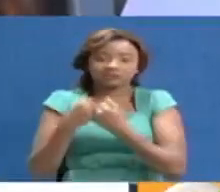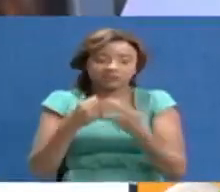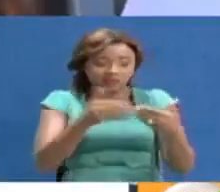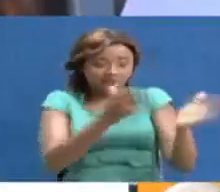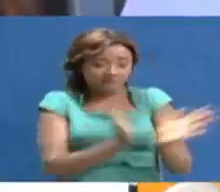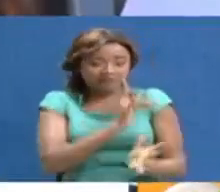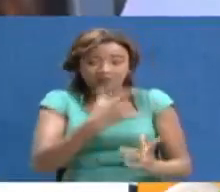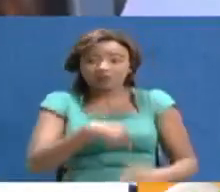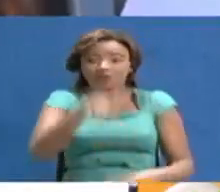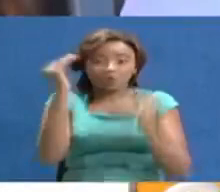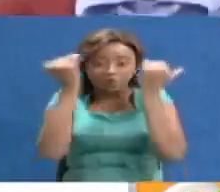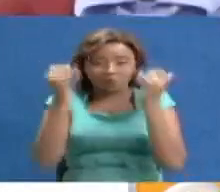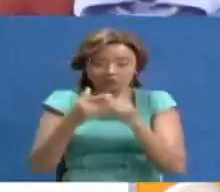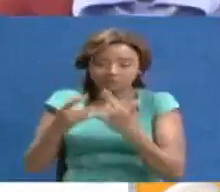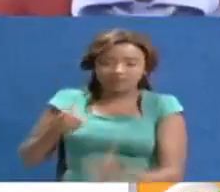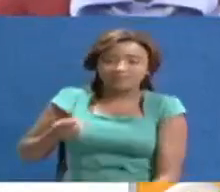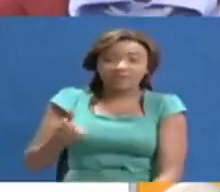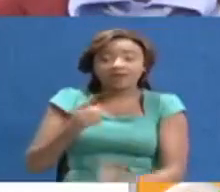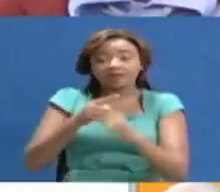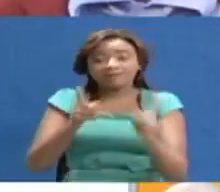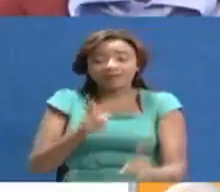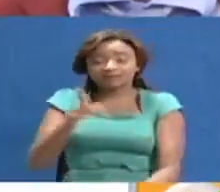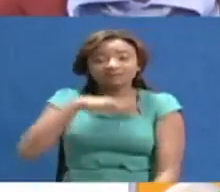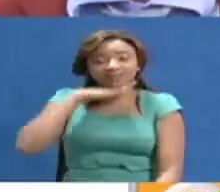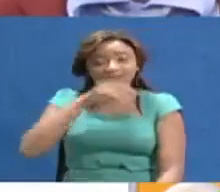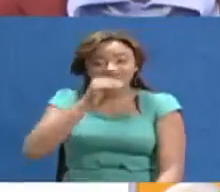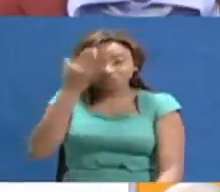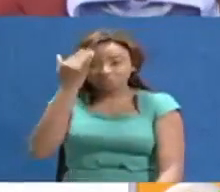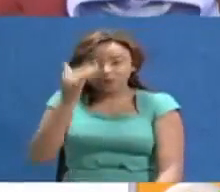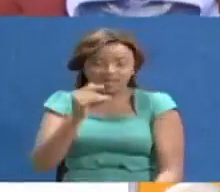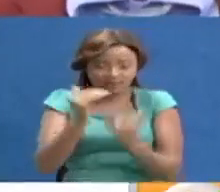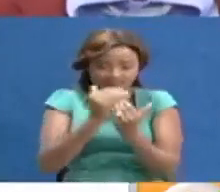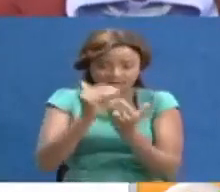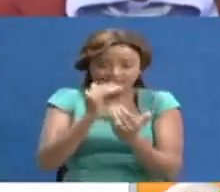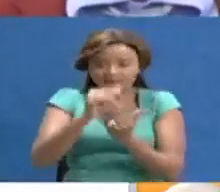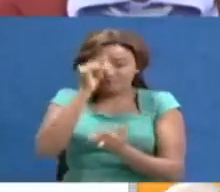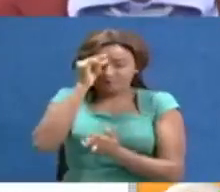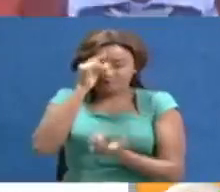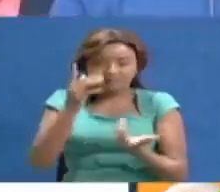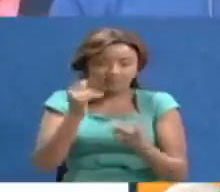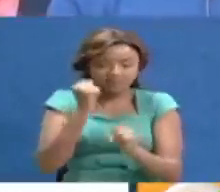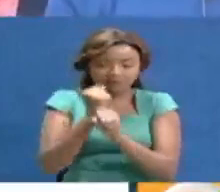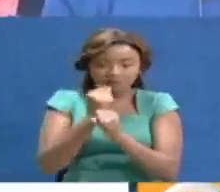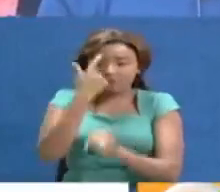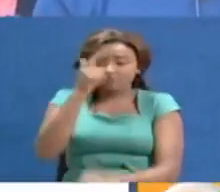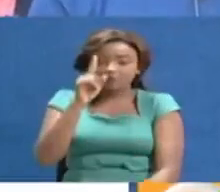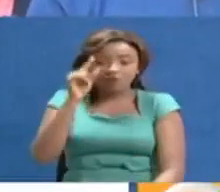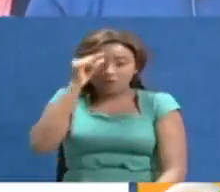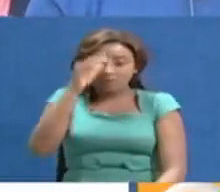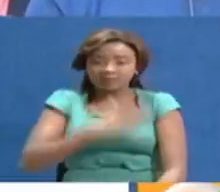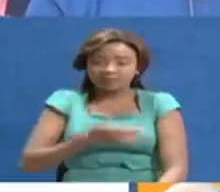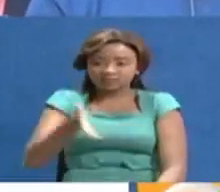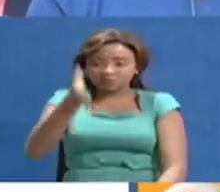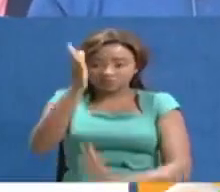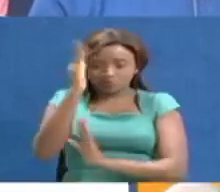familia ingeenda kotini na alipwe. Lakini amekufa akifanyia serikali kazi. Mungu